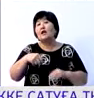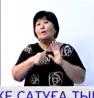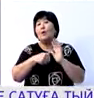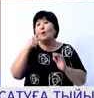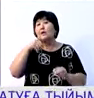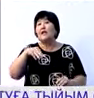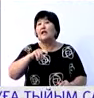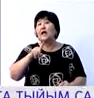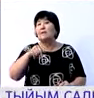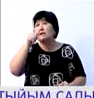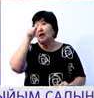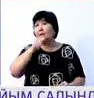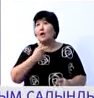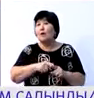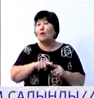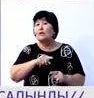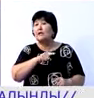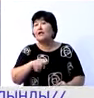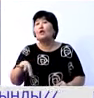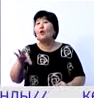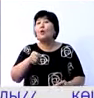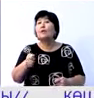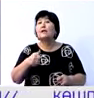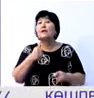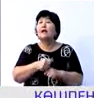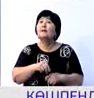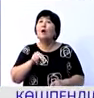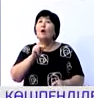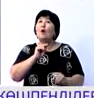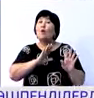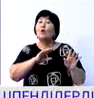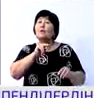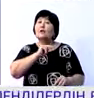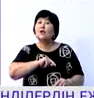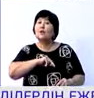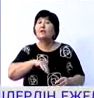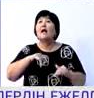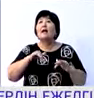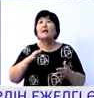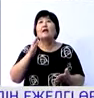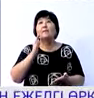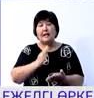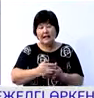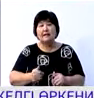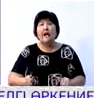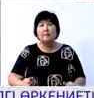жылдың тамыз айынан бастап осы кезге дейін облыс әкімінің орынбасары лауазымында қызмет атқарып келгенді.